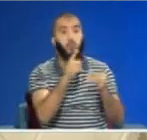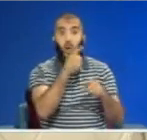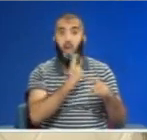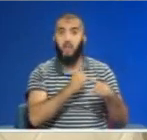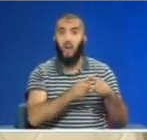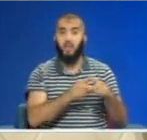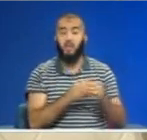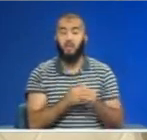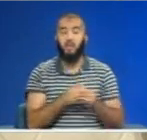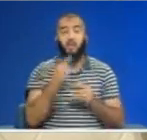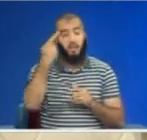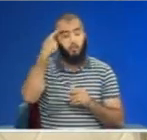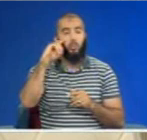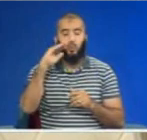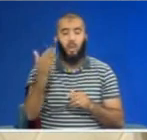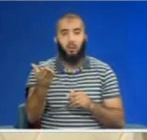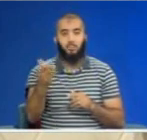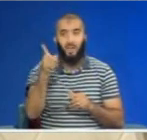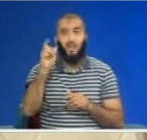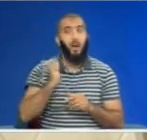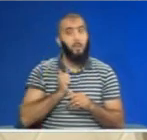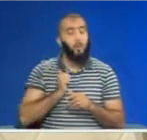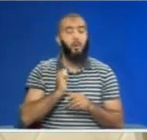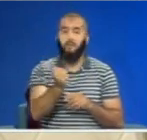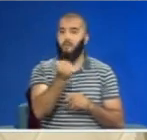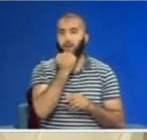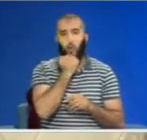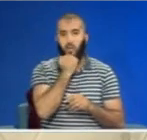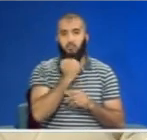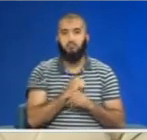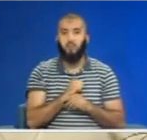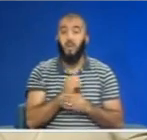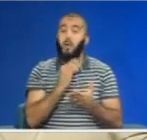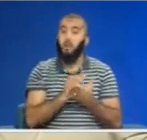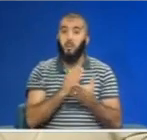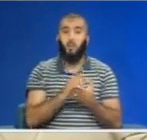فلذلك هذا التصرف خاطئ. الأم راهي ظلمت أولادها